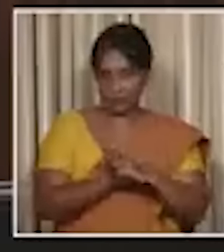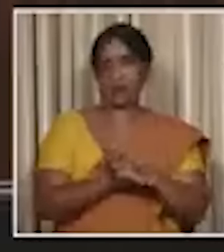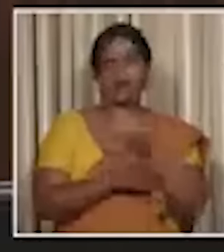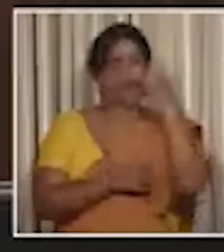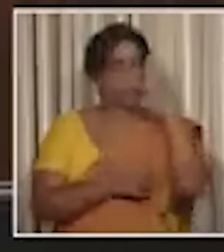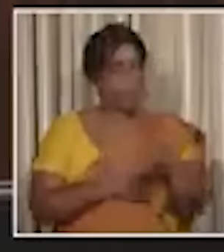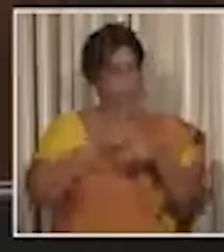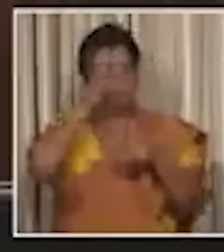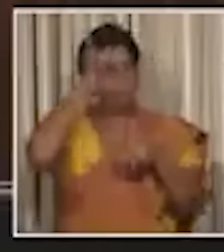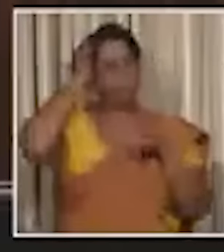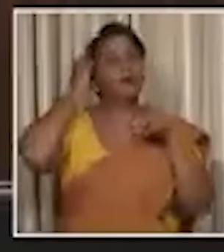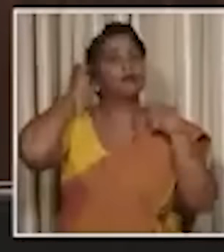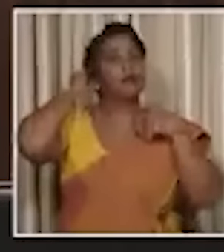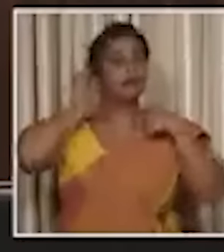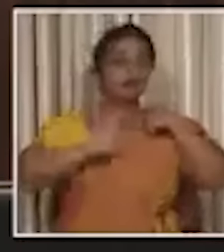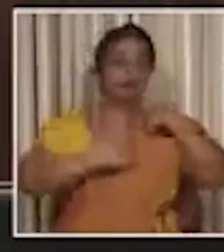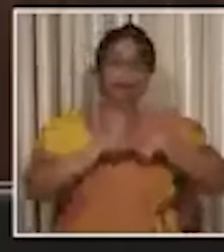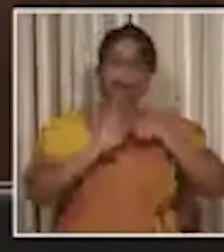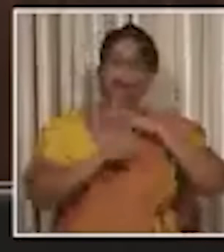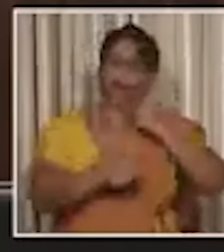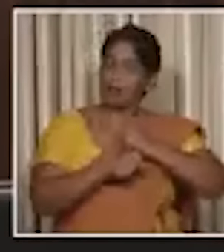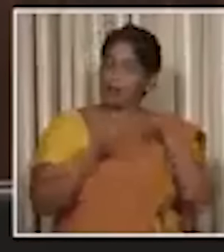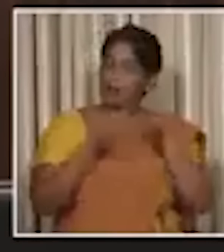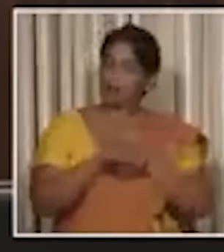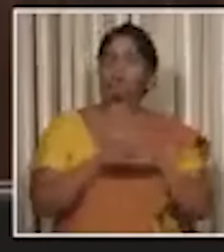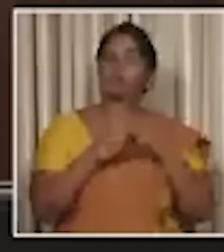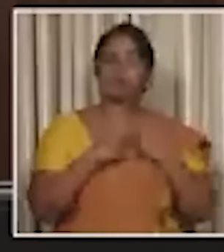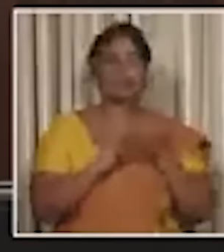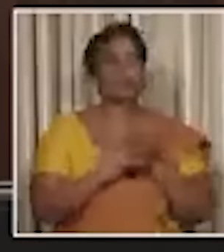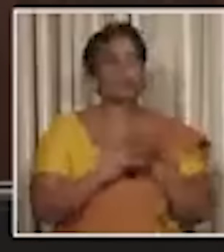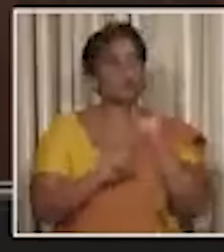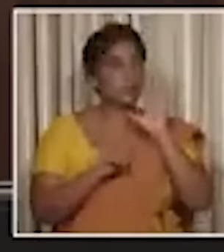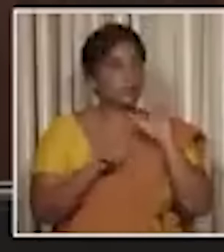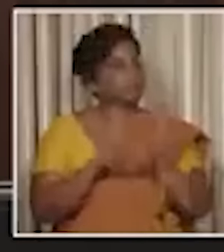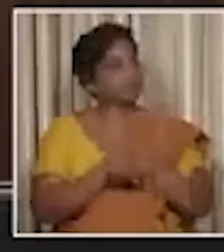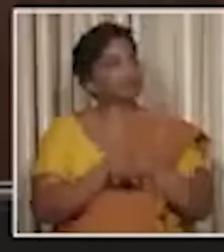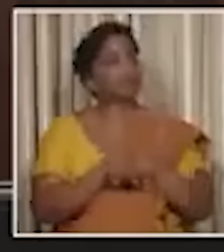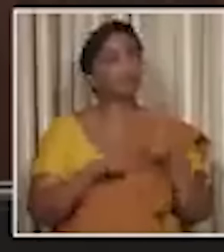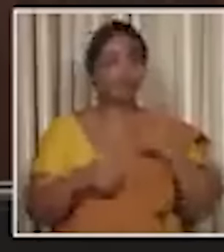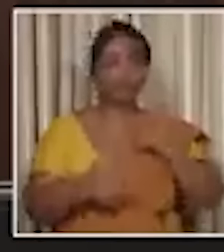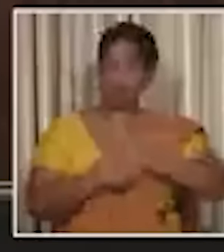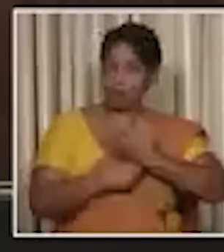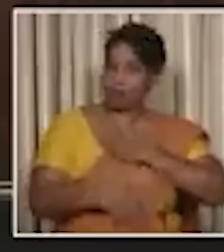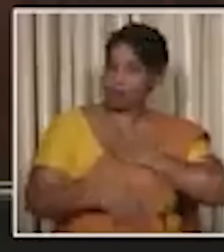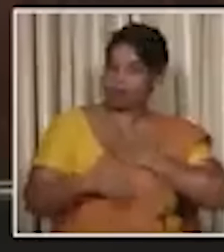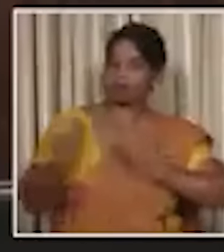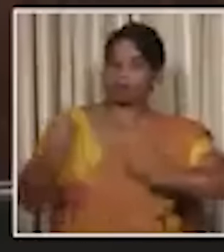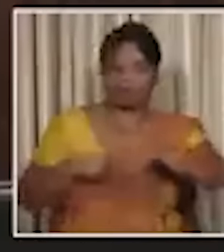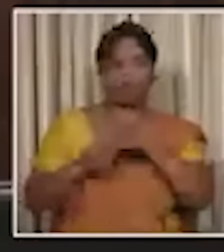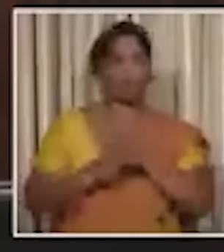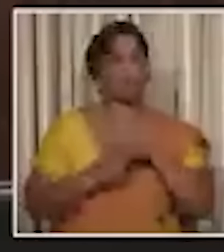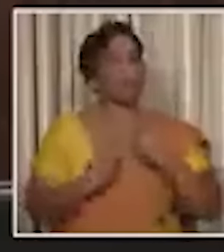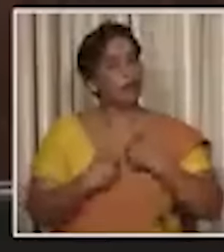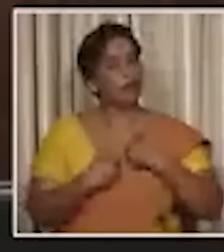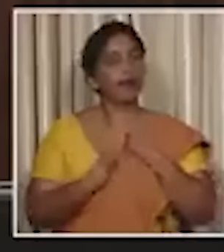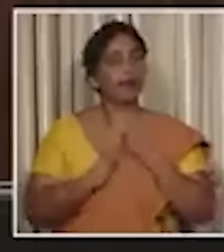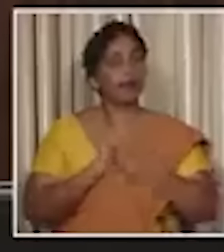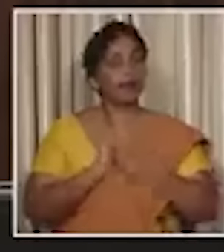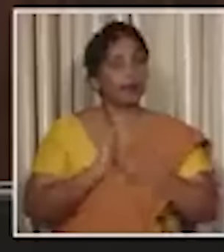கட்டத்தில் தான் நாங்கள் ஆட்சி பீடம் ஏறி இருக்கின்றோம். அந்த மறுசீரமைப்பு பிரேரணைகள் நல்லதா இல்லையா சாதகமா பாதகமா என்று